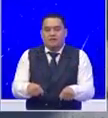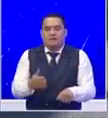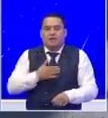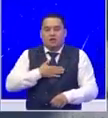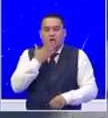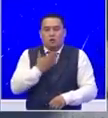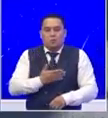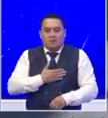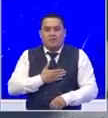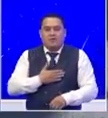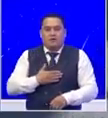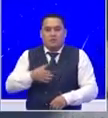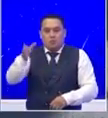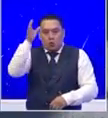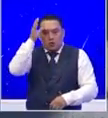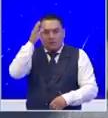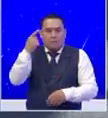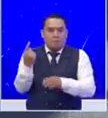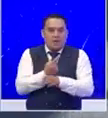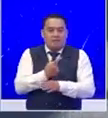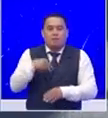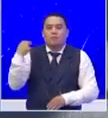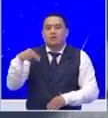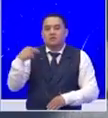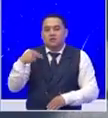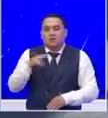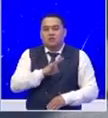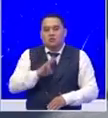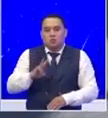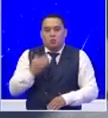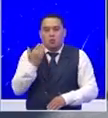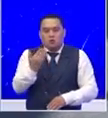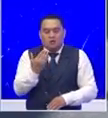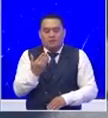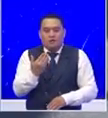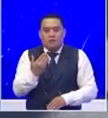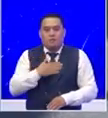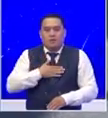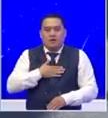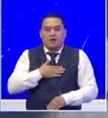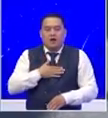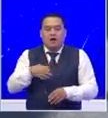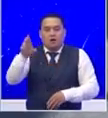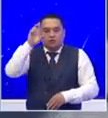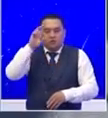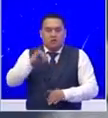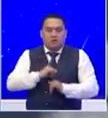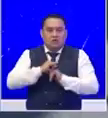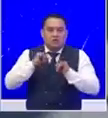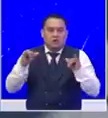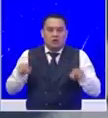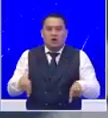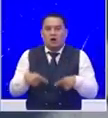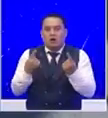нашего любимого, мудрого, первого президента, благодаря которому мы стали, как страна, на